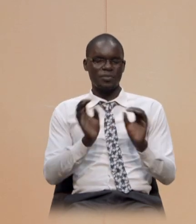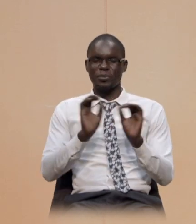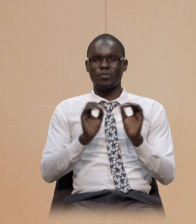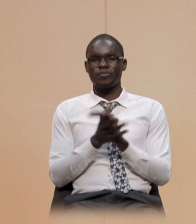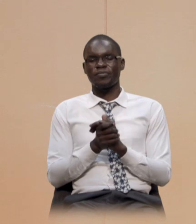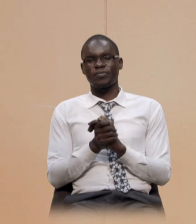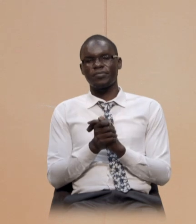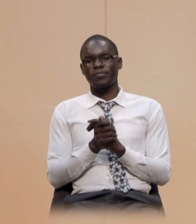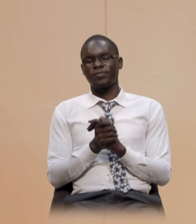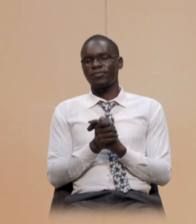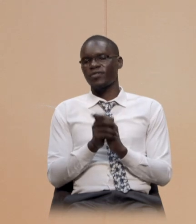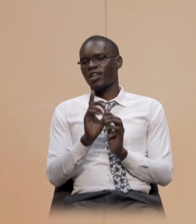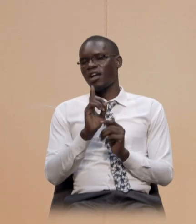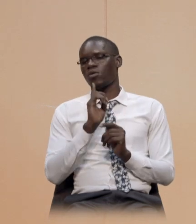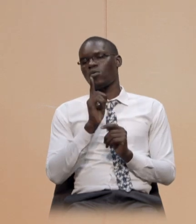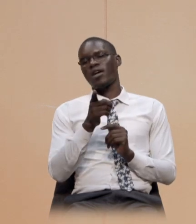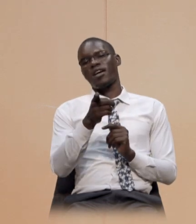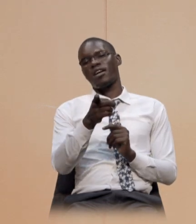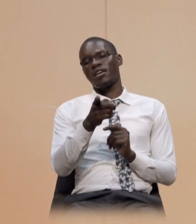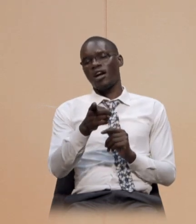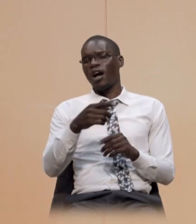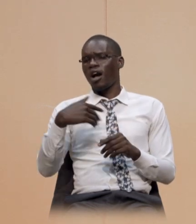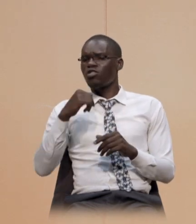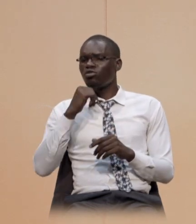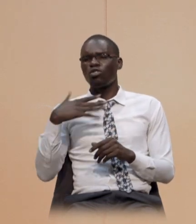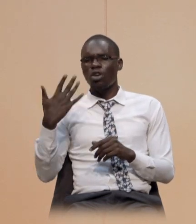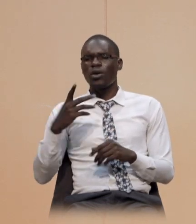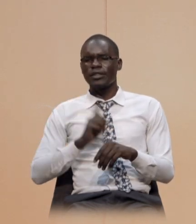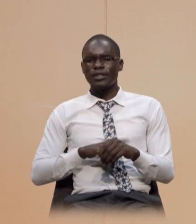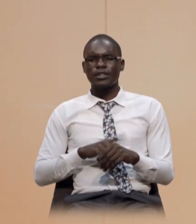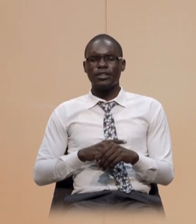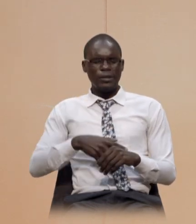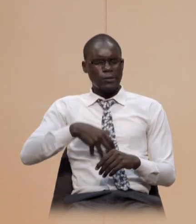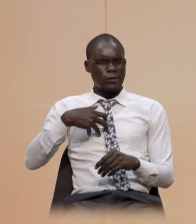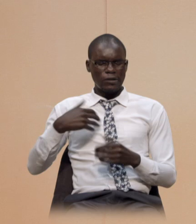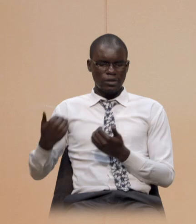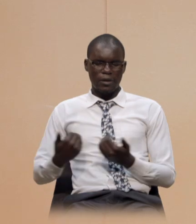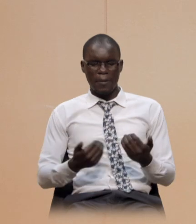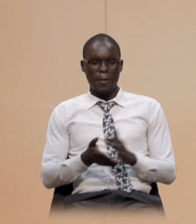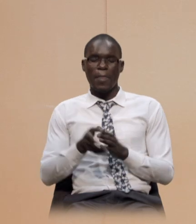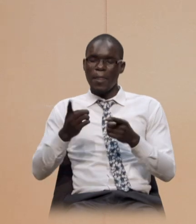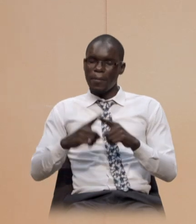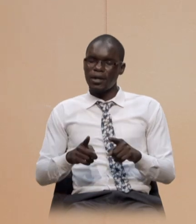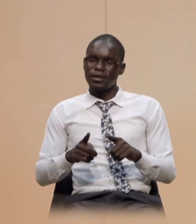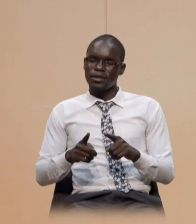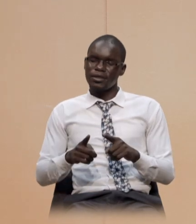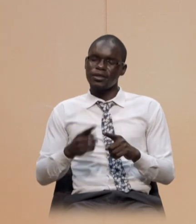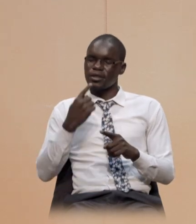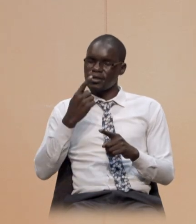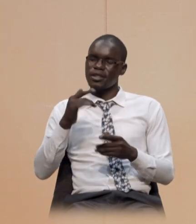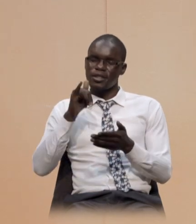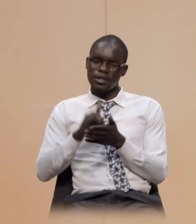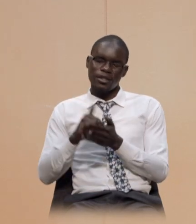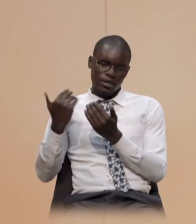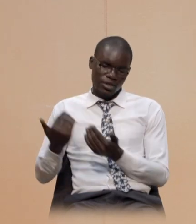Kwa hivyo ni onyo ya kwamba kila mara musikasirishe watoto. Ingawa inashauri ya kwamba watoto tiini wazazi